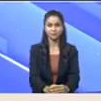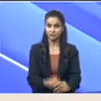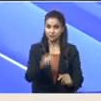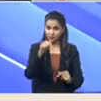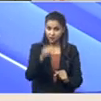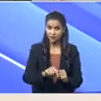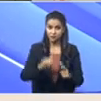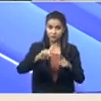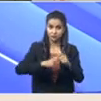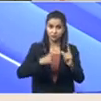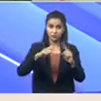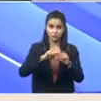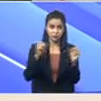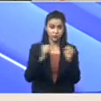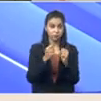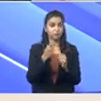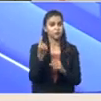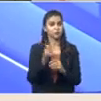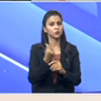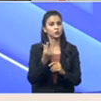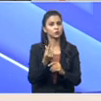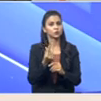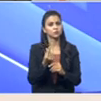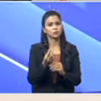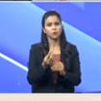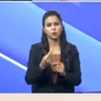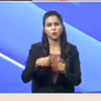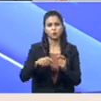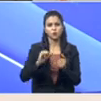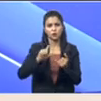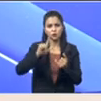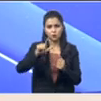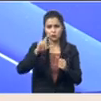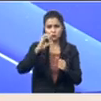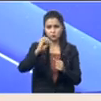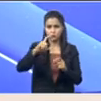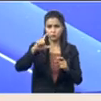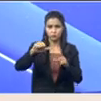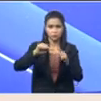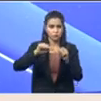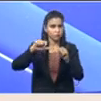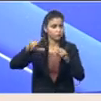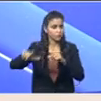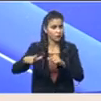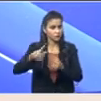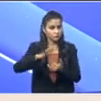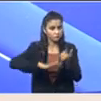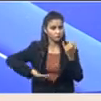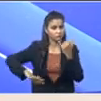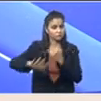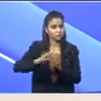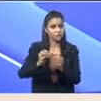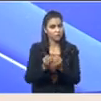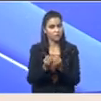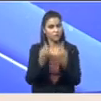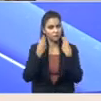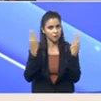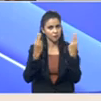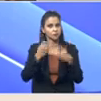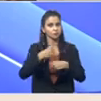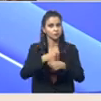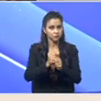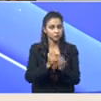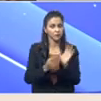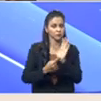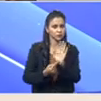आज जम्मू कश्मीर में इसका उपयोग लोकल कल्चर को लोकप्रिय बनाने के लिए किया जा रहा है। यहाँ